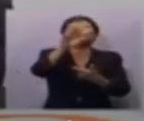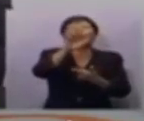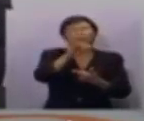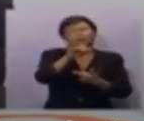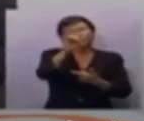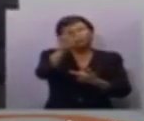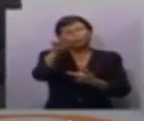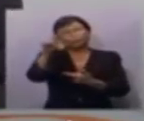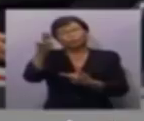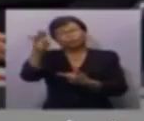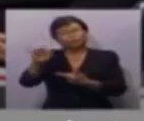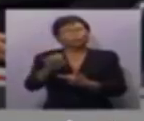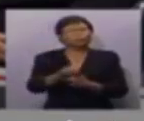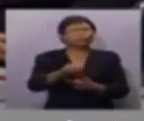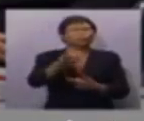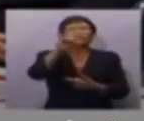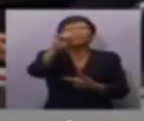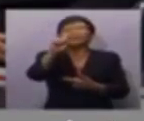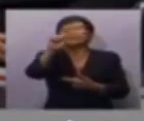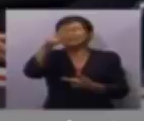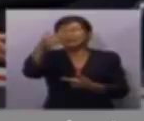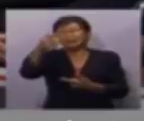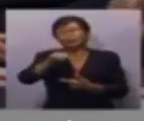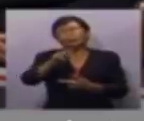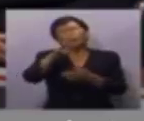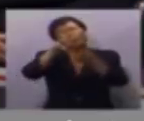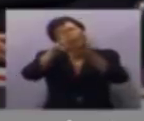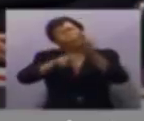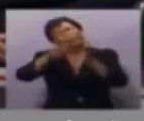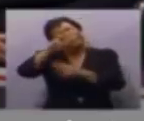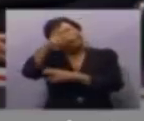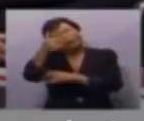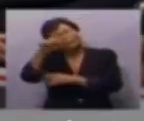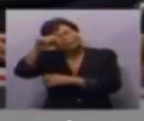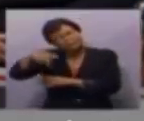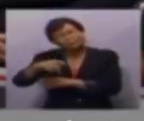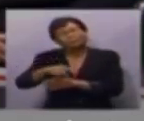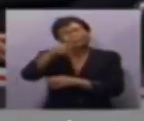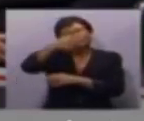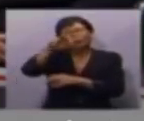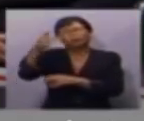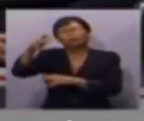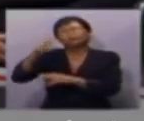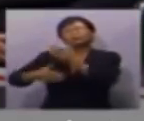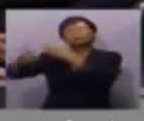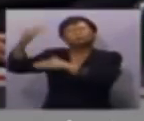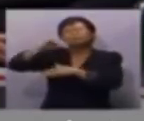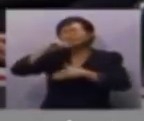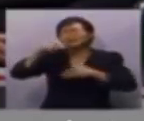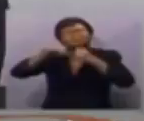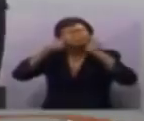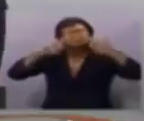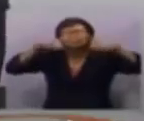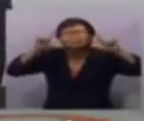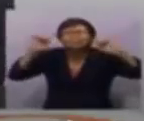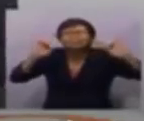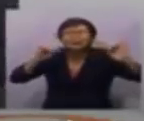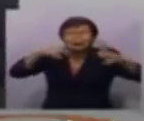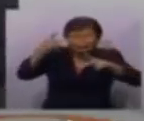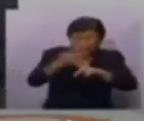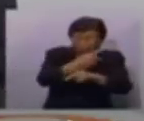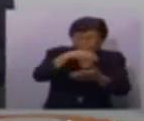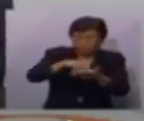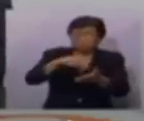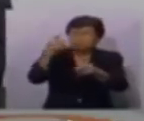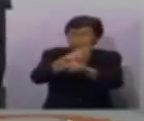Instagram, WhatsApp group dan sebagainya. Dalam PRU 13 yang lalu, WhatsApp dan sebagainya tidak begitu popular lagi. Pada kali ini